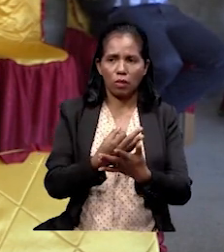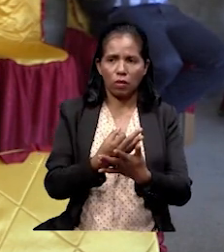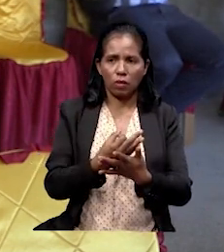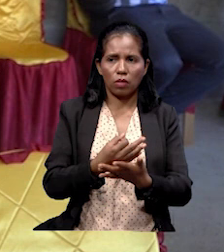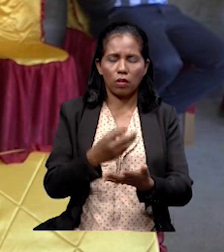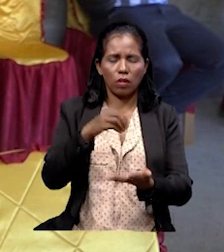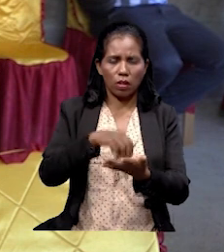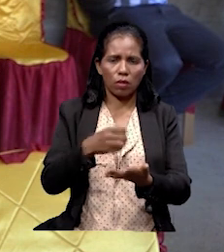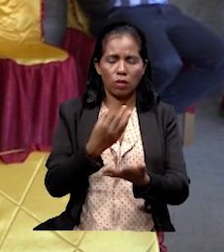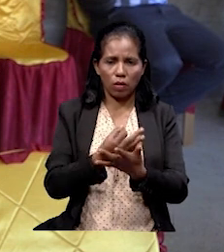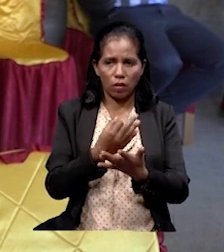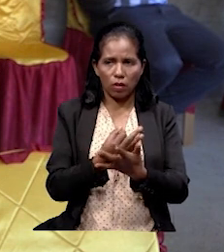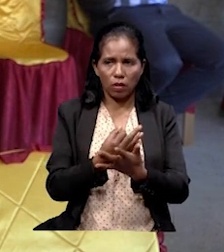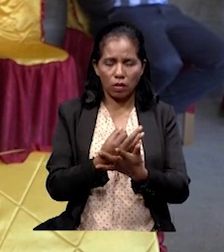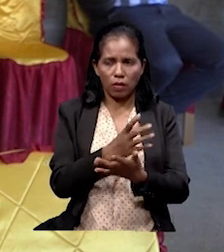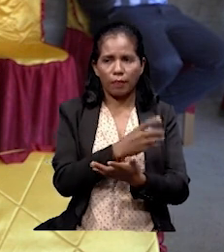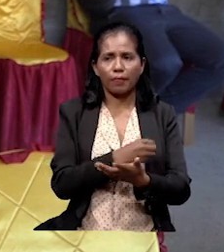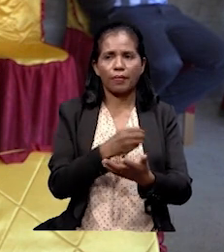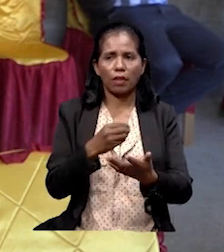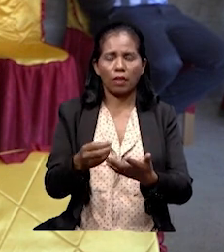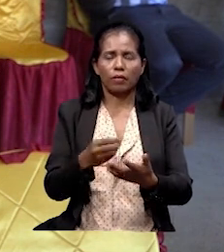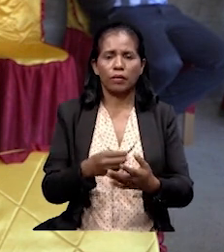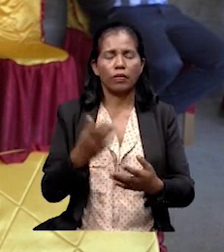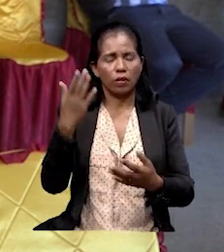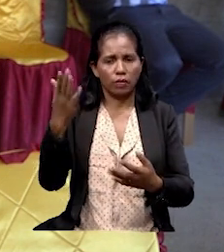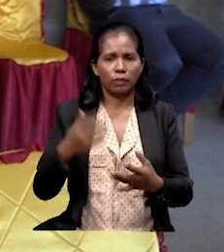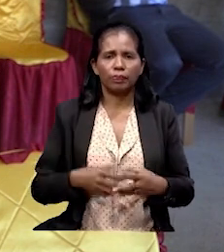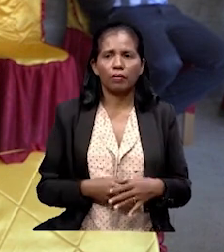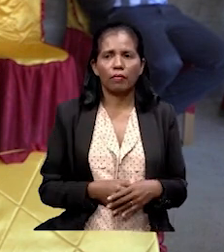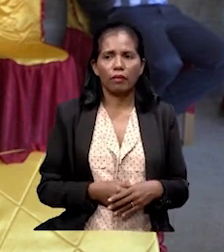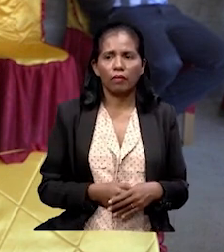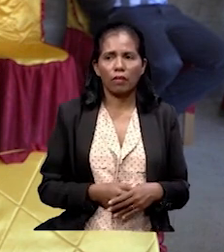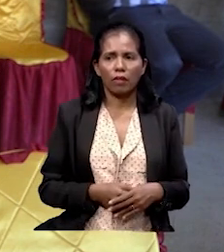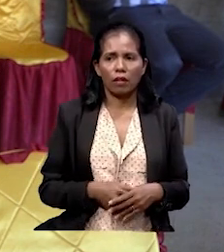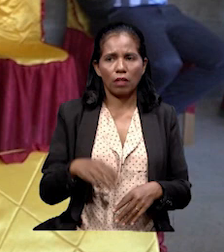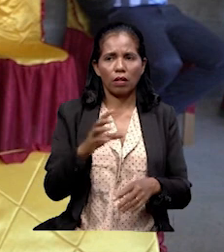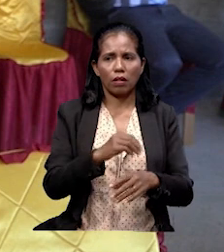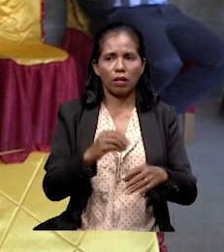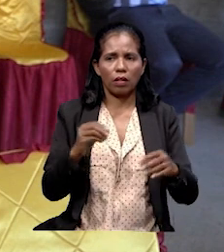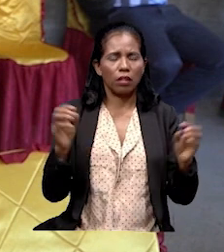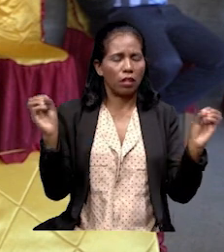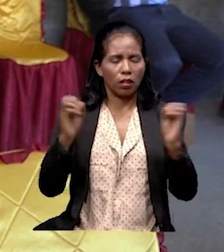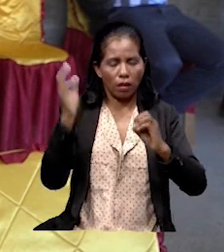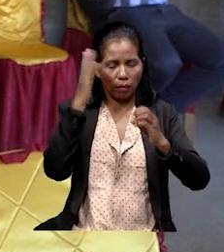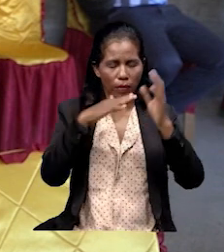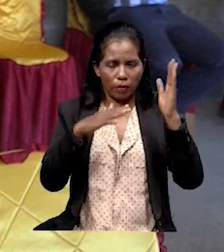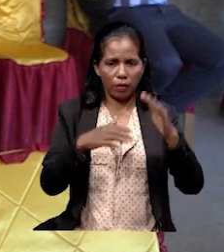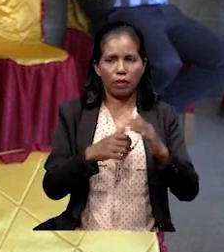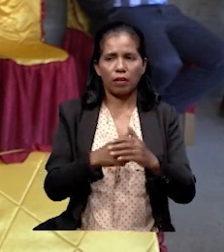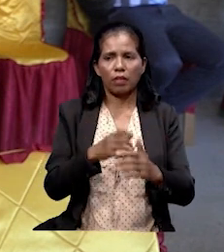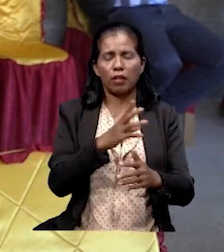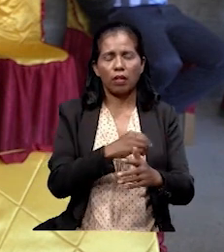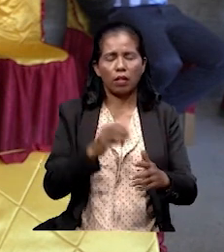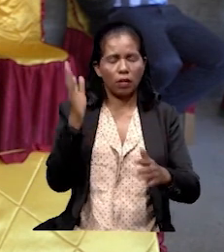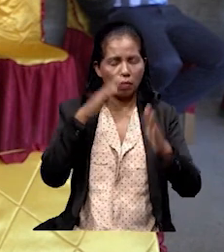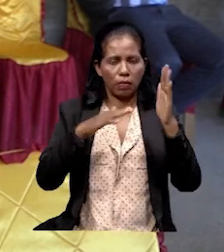koloka fali makina makina fon hena ba mabe ida manual la ia problema se sira bele halo ho manual la ia